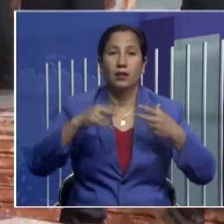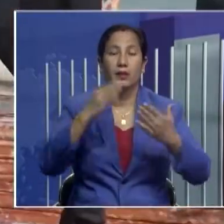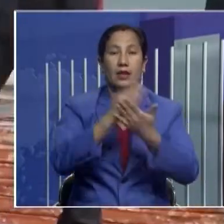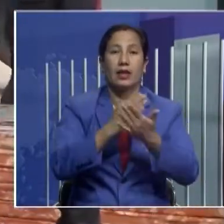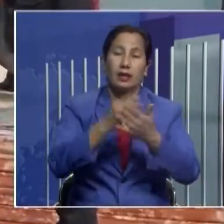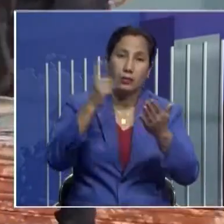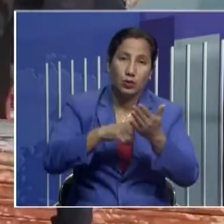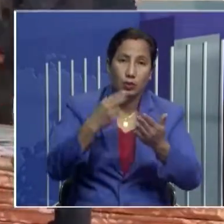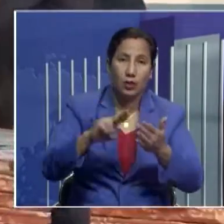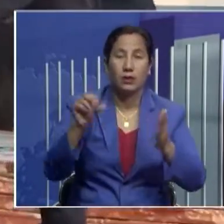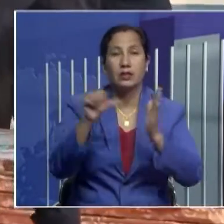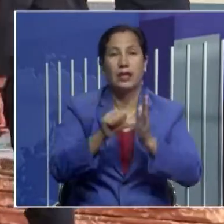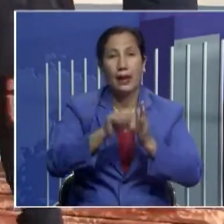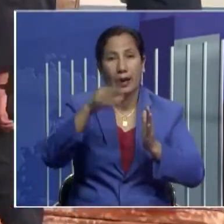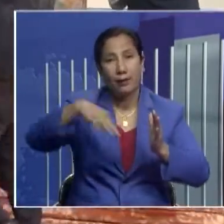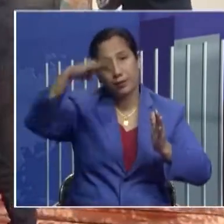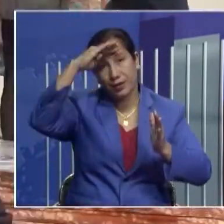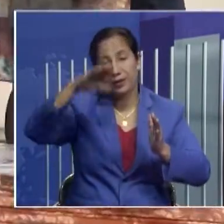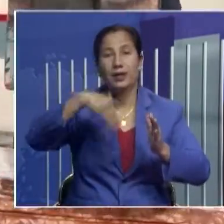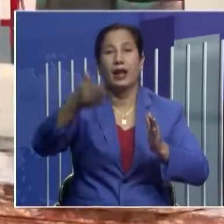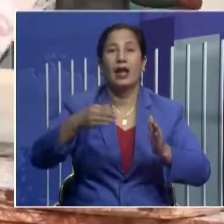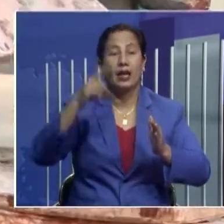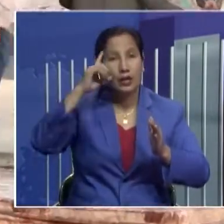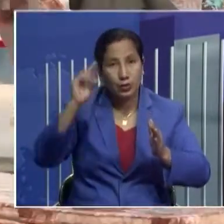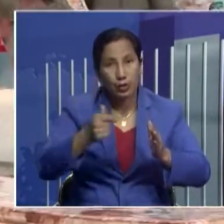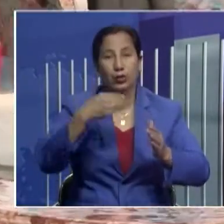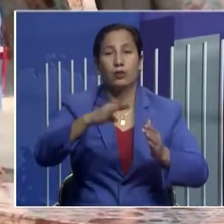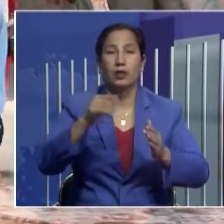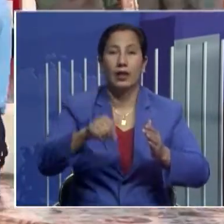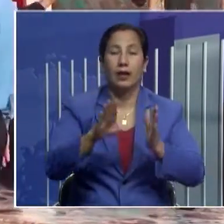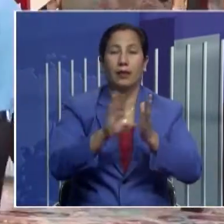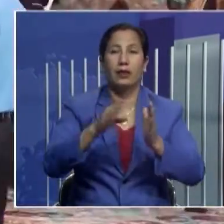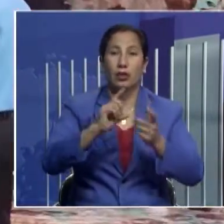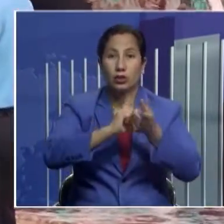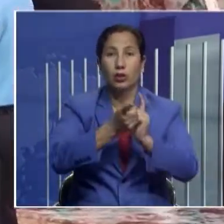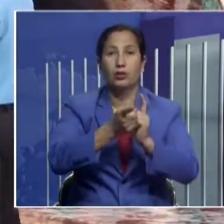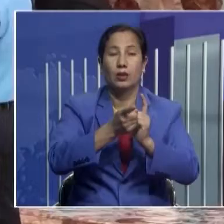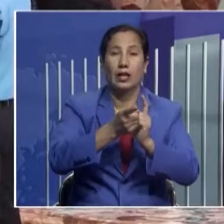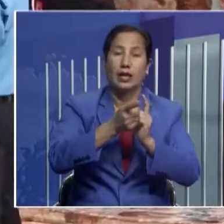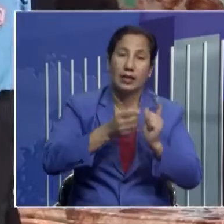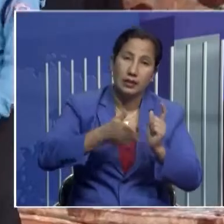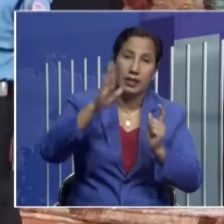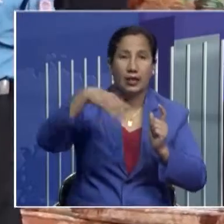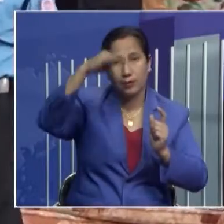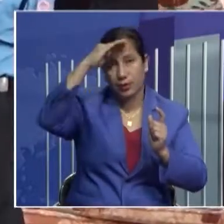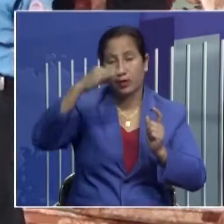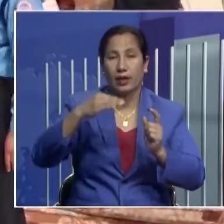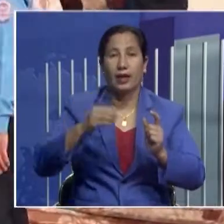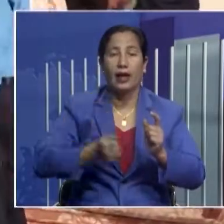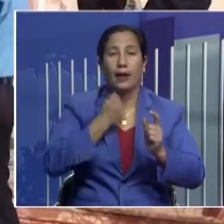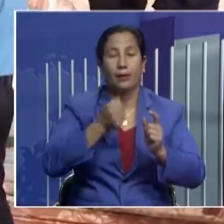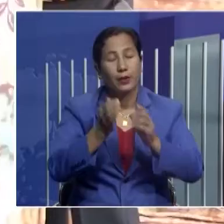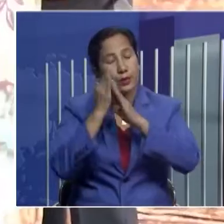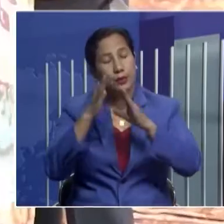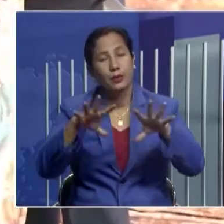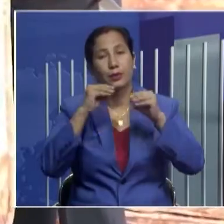लागू भएपछि जिल्लामा आउने प्रहरीलाई सहज हुने भए पनि यहाँबाट सरुवा भएर जाने प्रहरीले भने बिस्तारा बोक्नु पर्ने